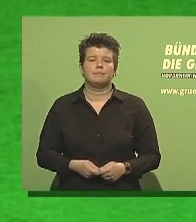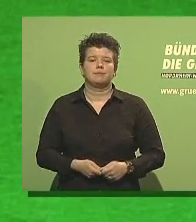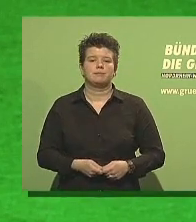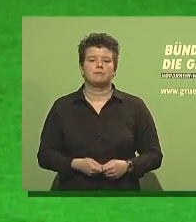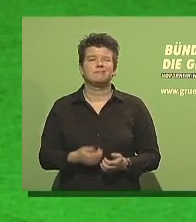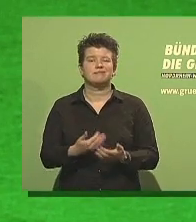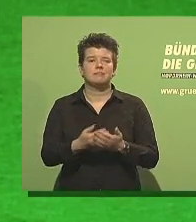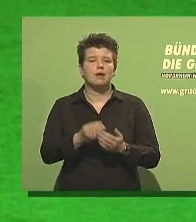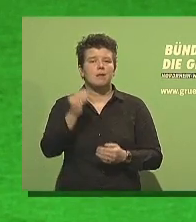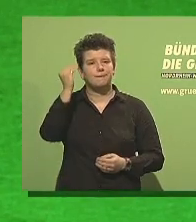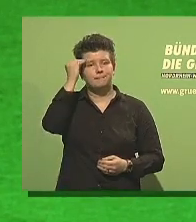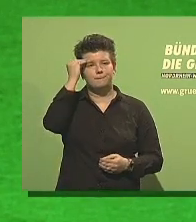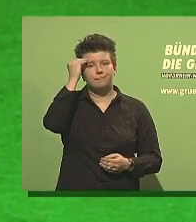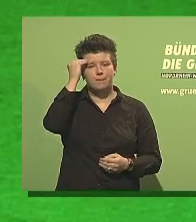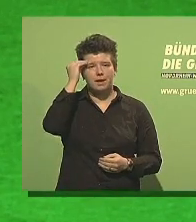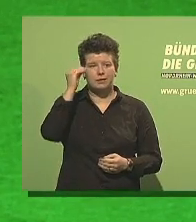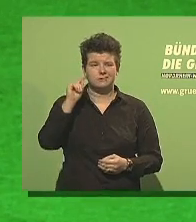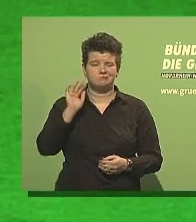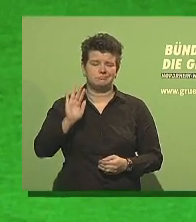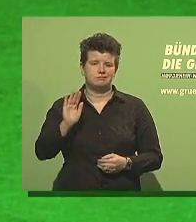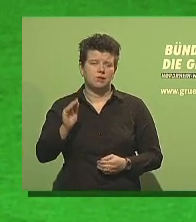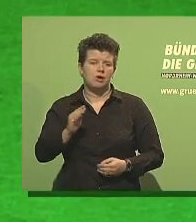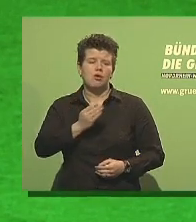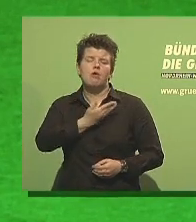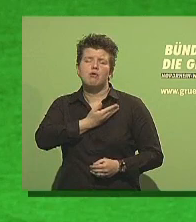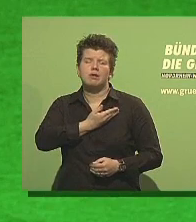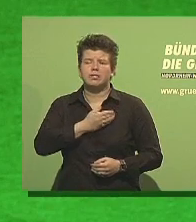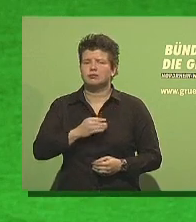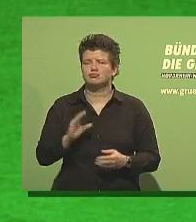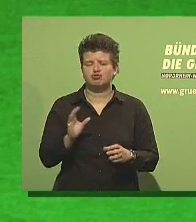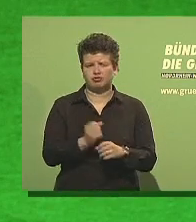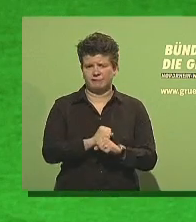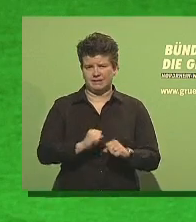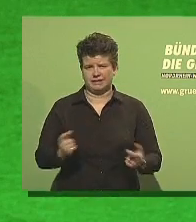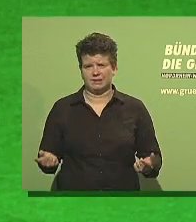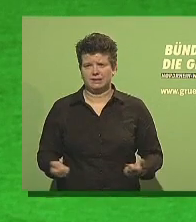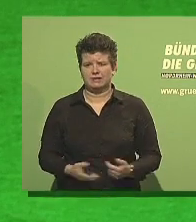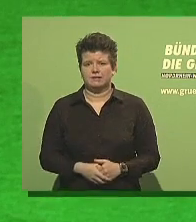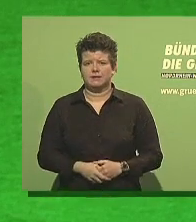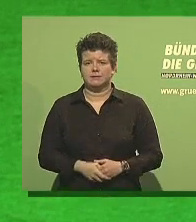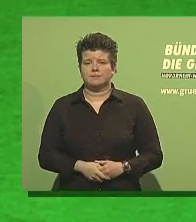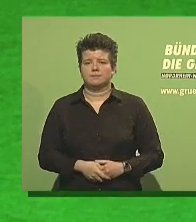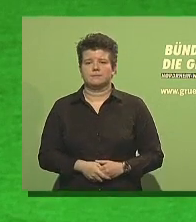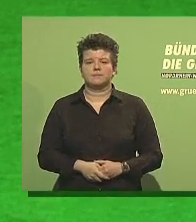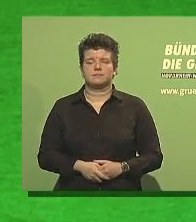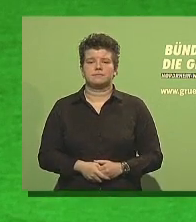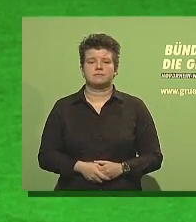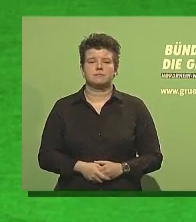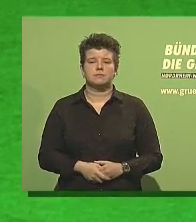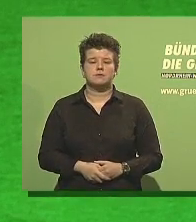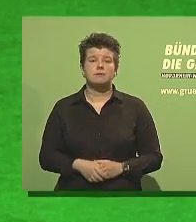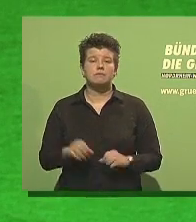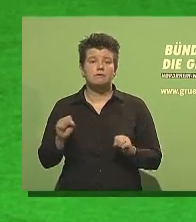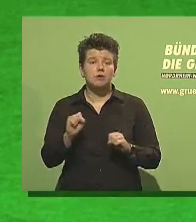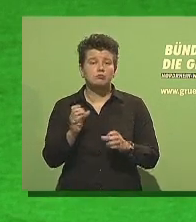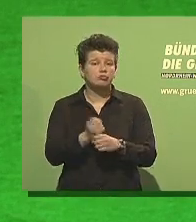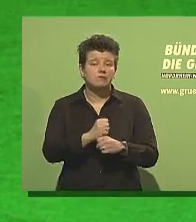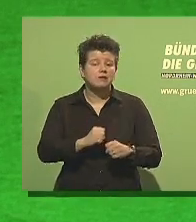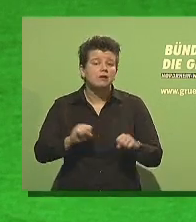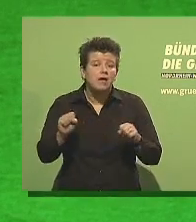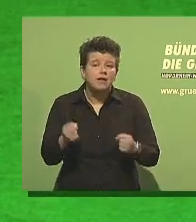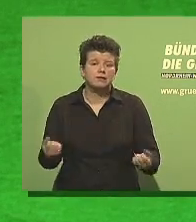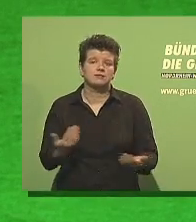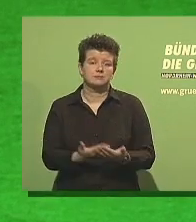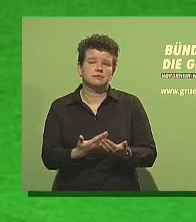auf bilaterale Politik setzen, wenn multilateral nicht gewollt ist und wenn sie es auch nicht können. Und ich habe